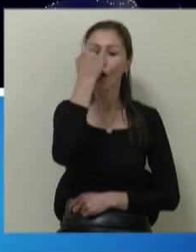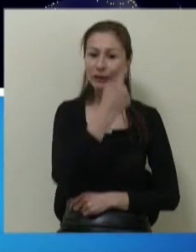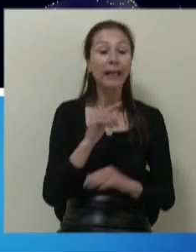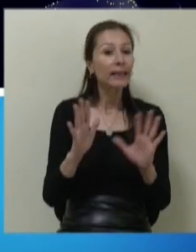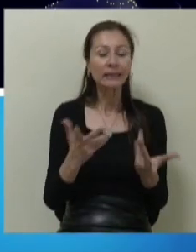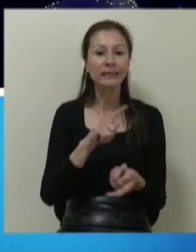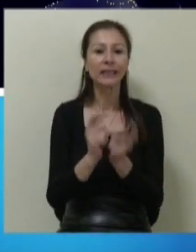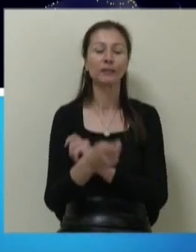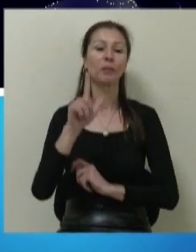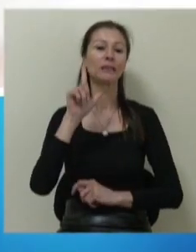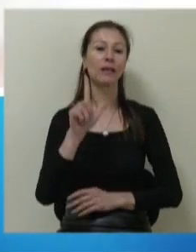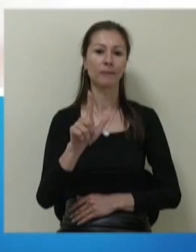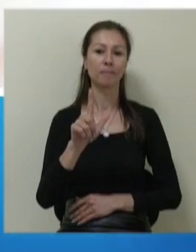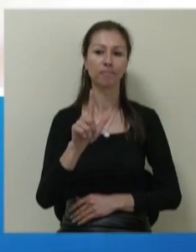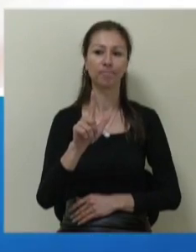nasıl değiştirmemiz lazım?